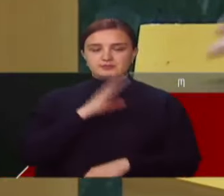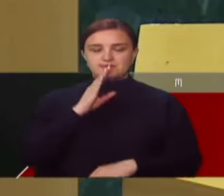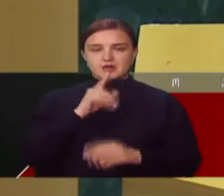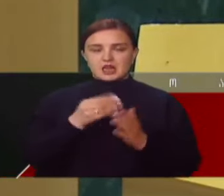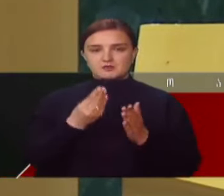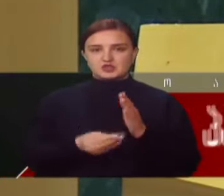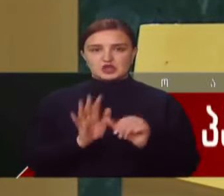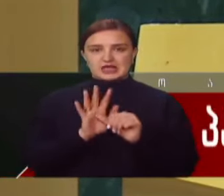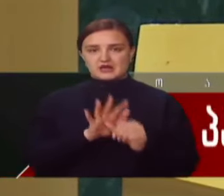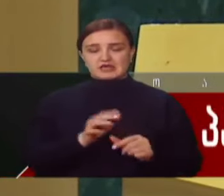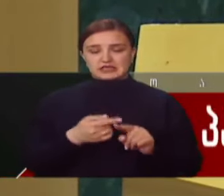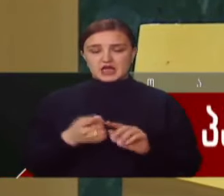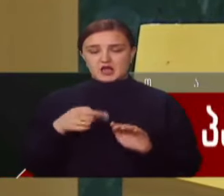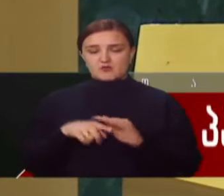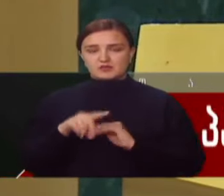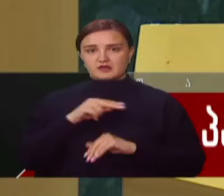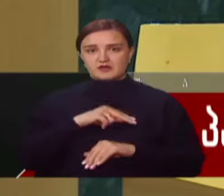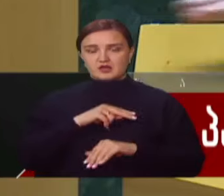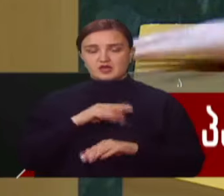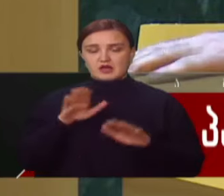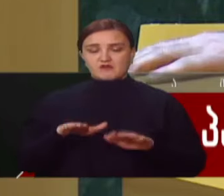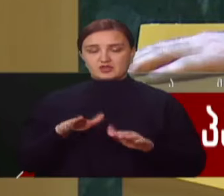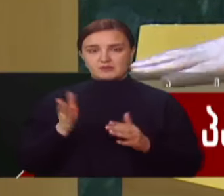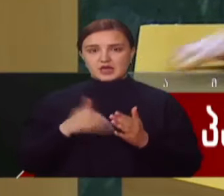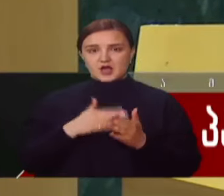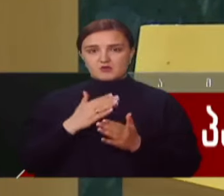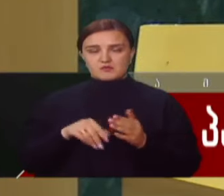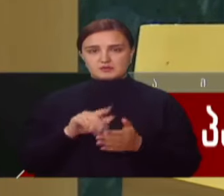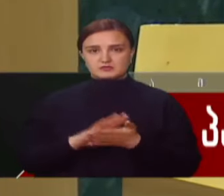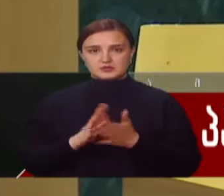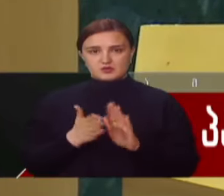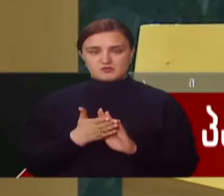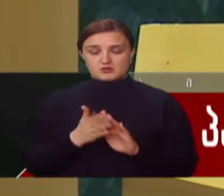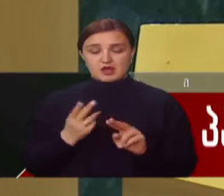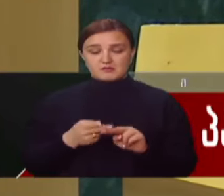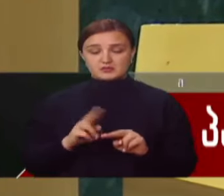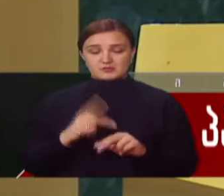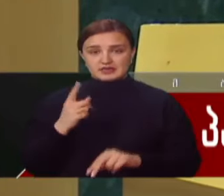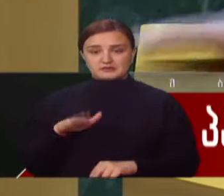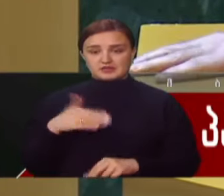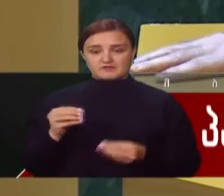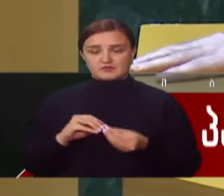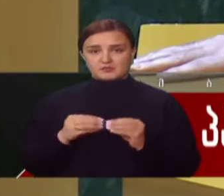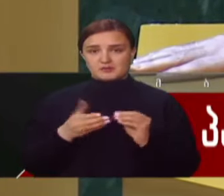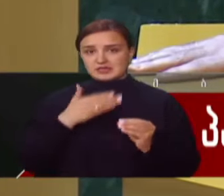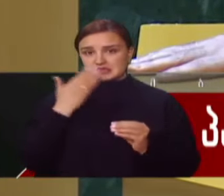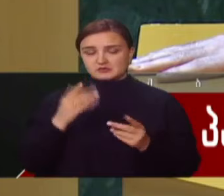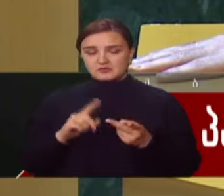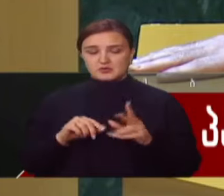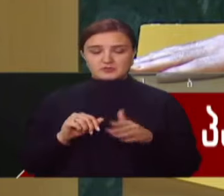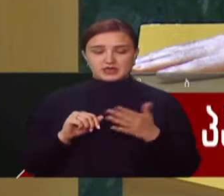Chagraven. Dacă n-am gaunare, am votirebis gaukmeba, ugla darski ai saheba, gomareobas. Amitom, etic cu problema arsebos, meorem